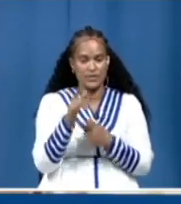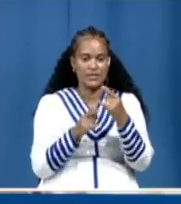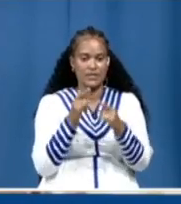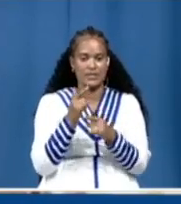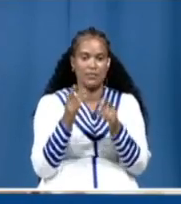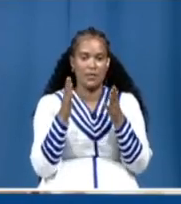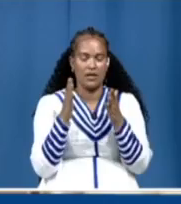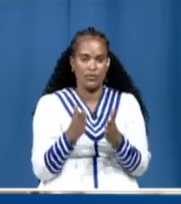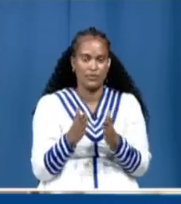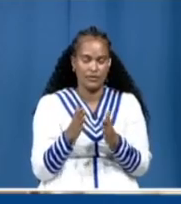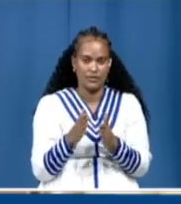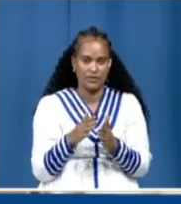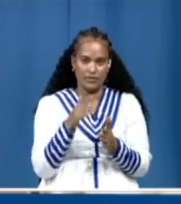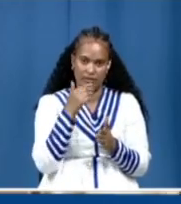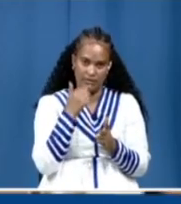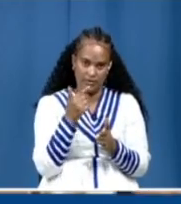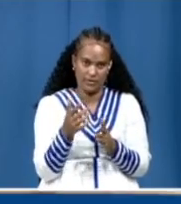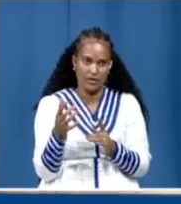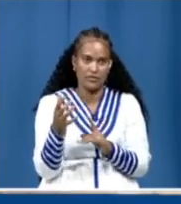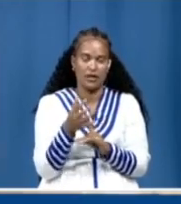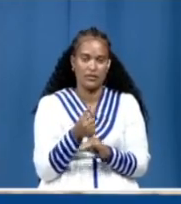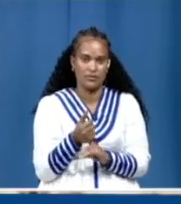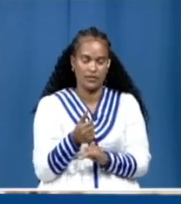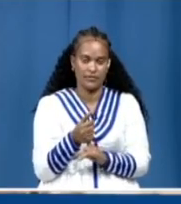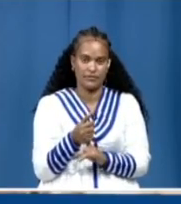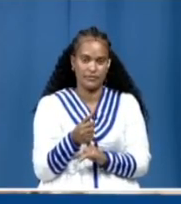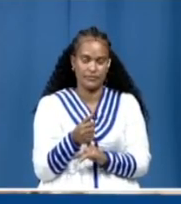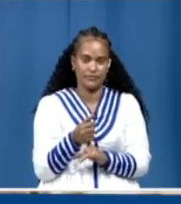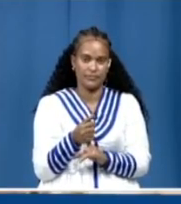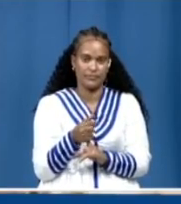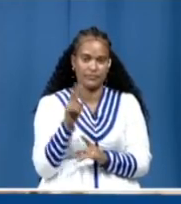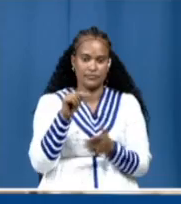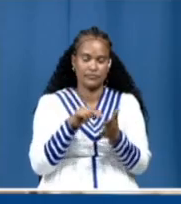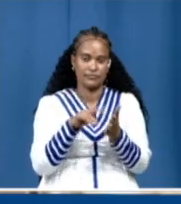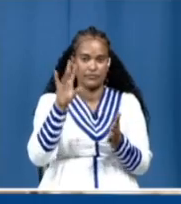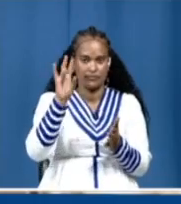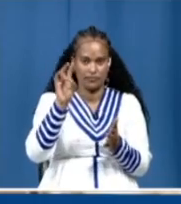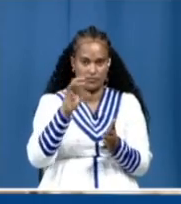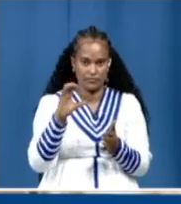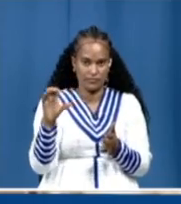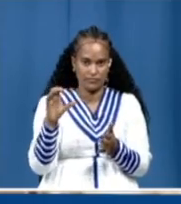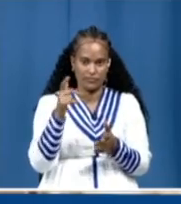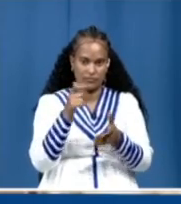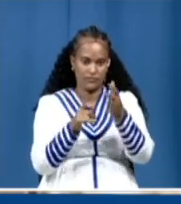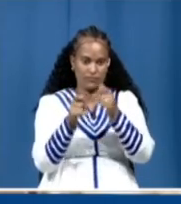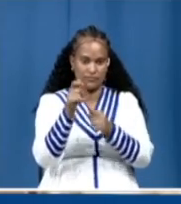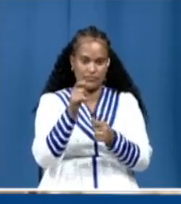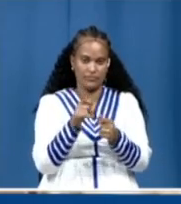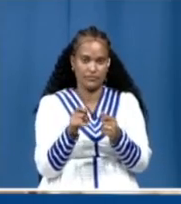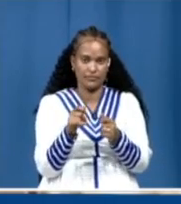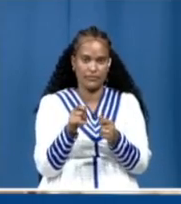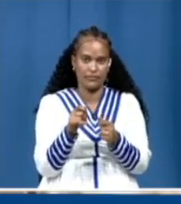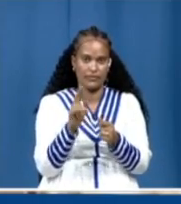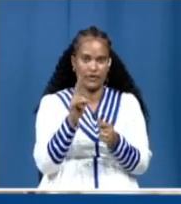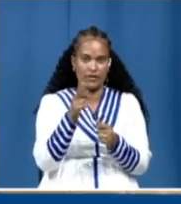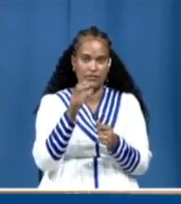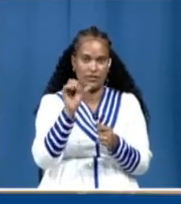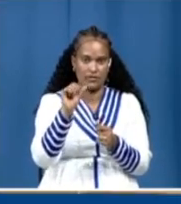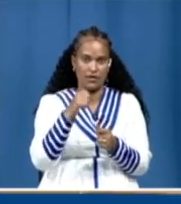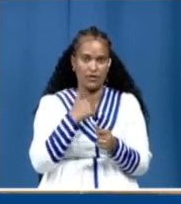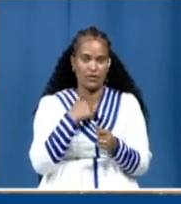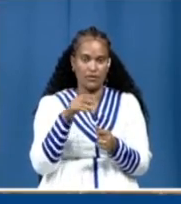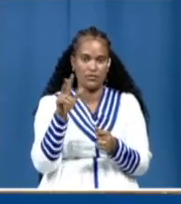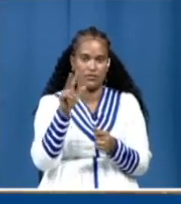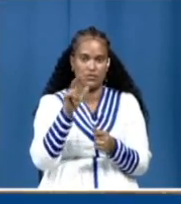زمناوي الا زحزناين ناي كلتشحن شعات ميتن تحلبت اللام اي كيف لو انا ماتو